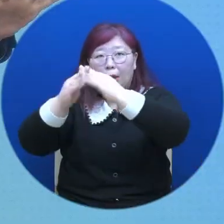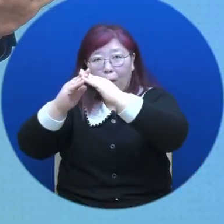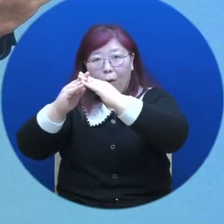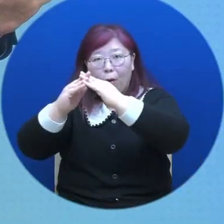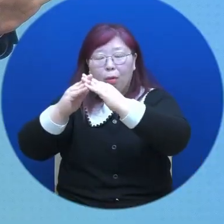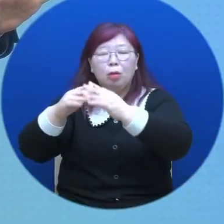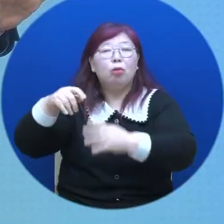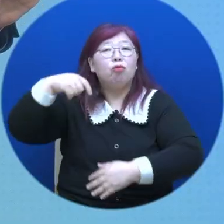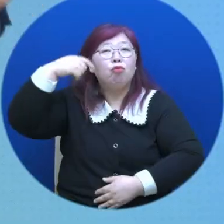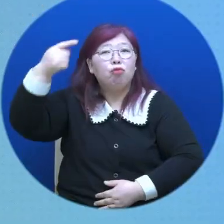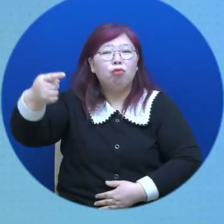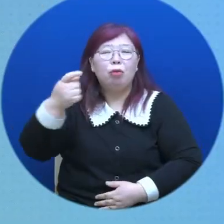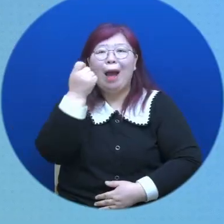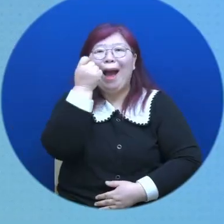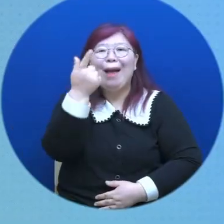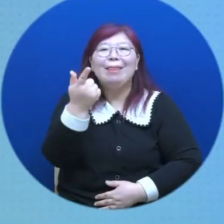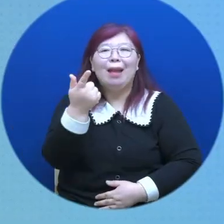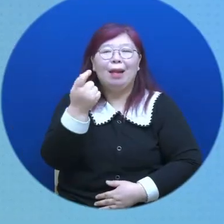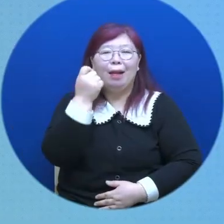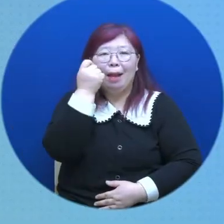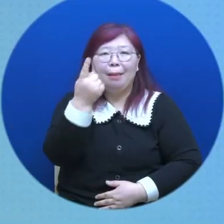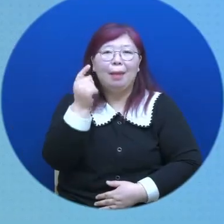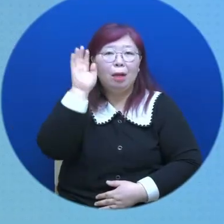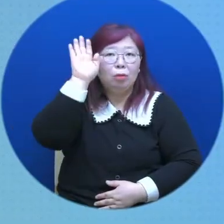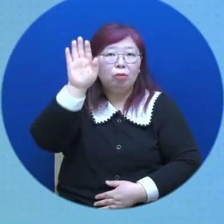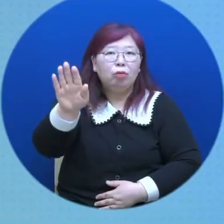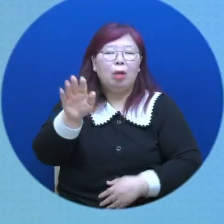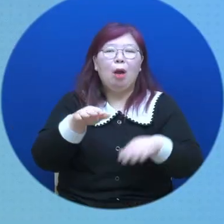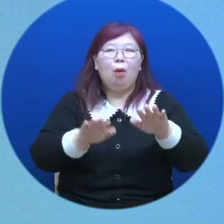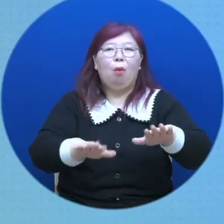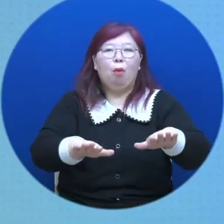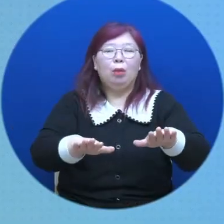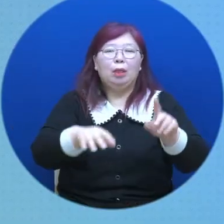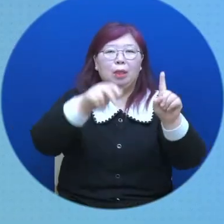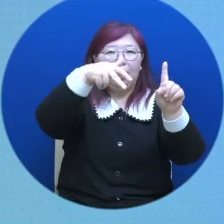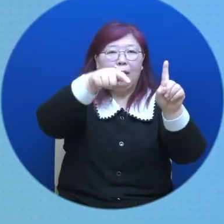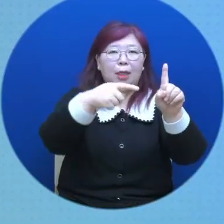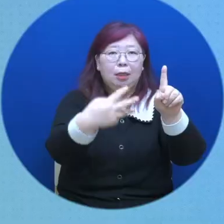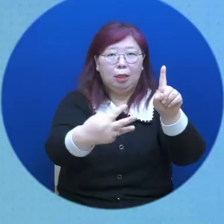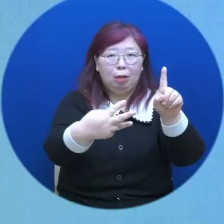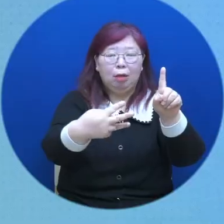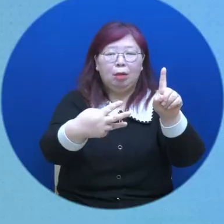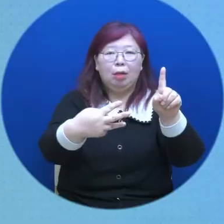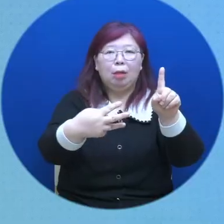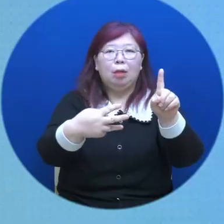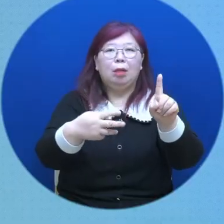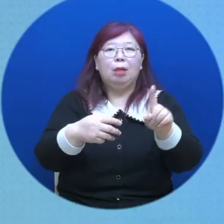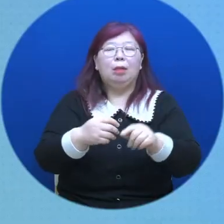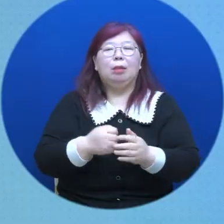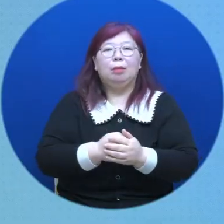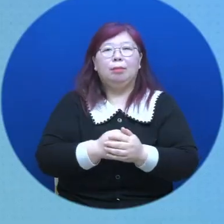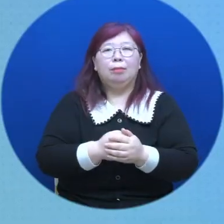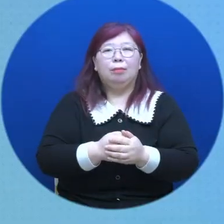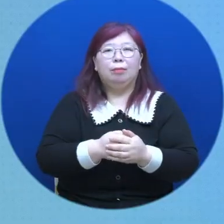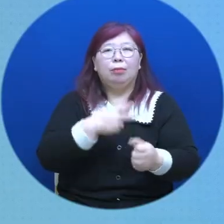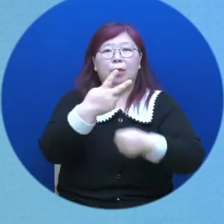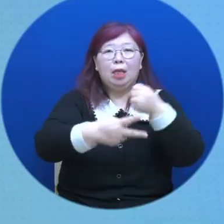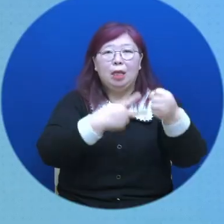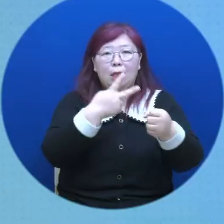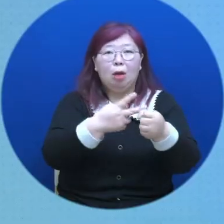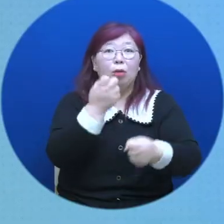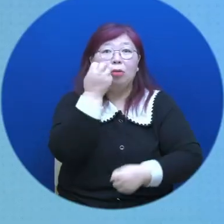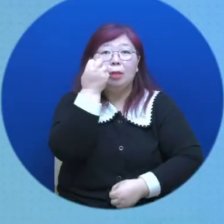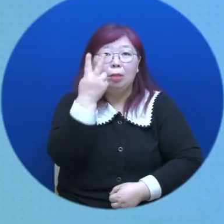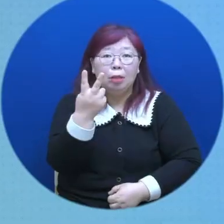지났을 때라고 하는 것이 오늘 민수기 1장 1절에서 둘째 해, 둘째